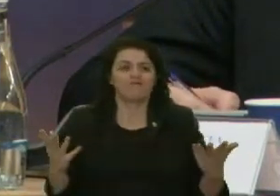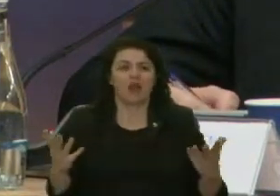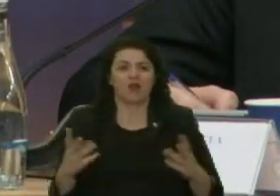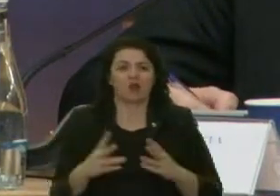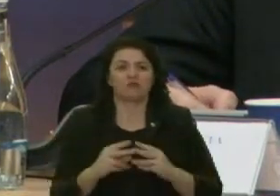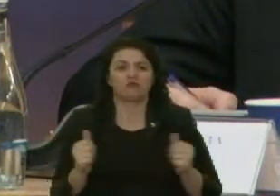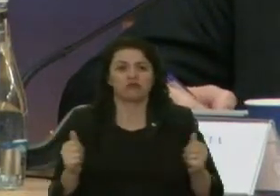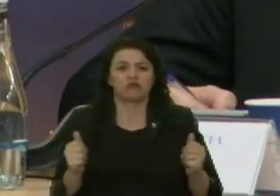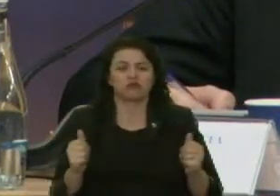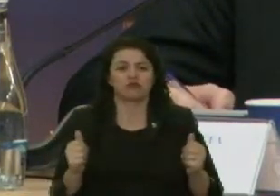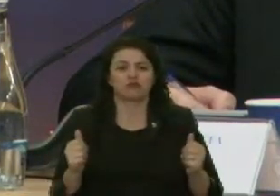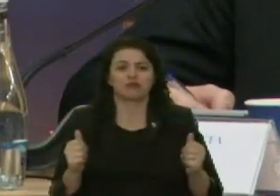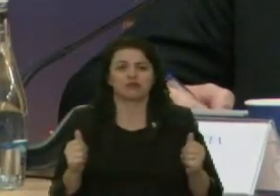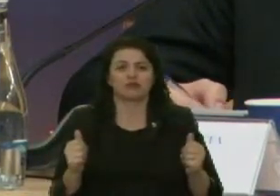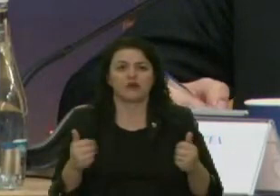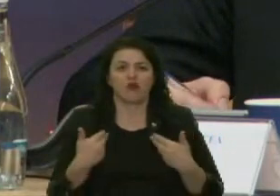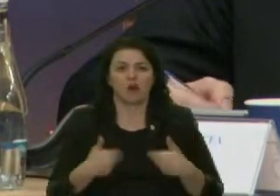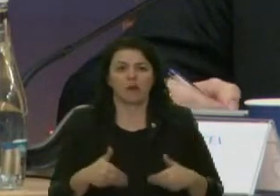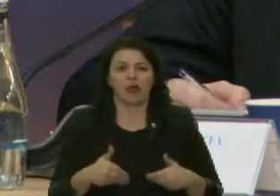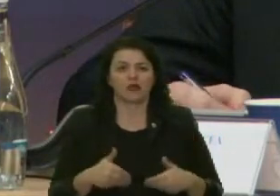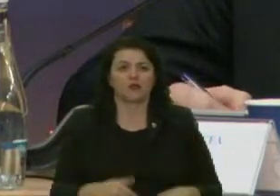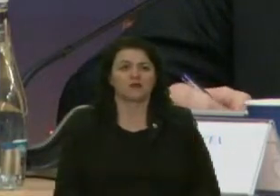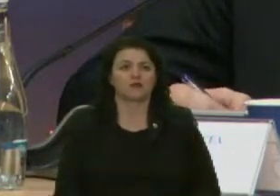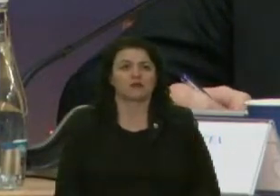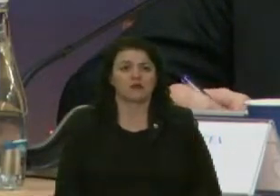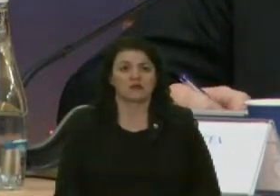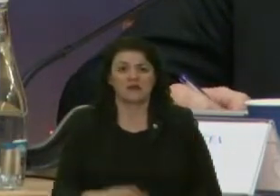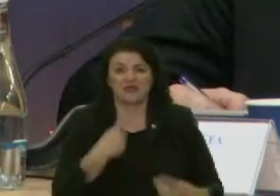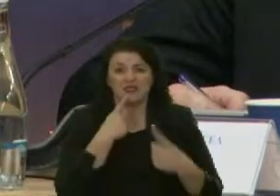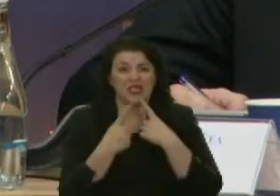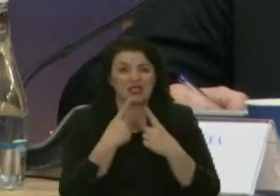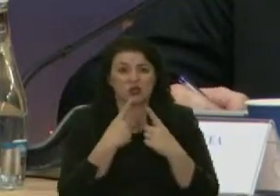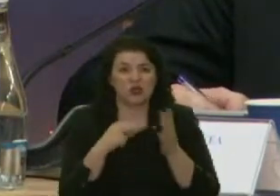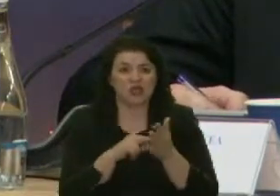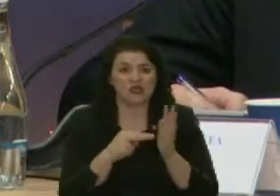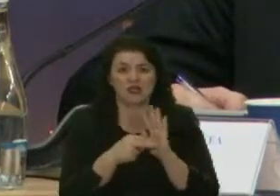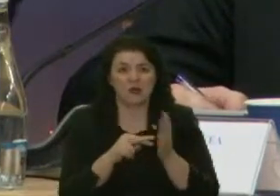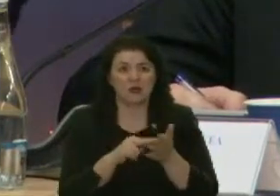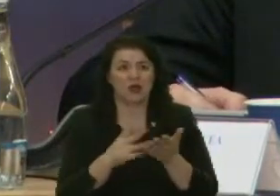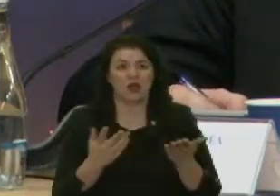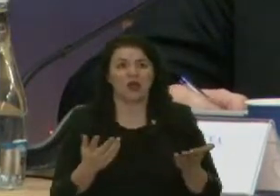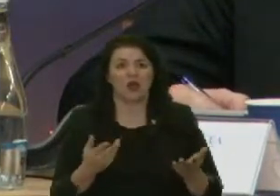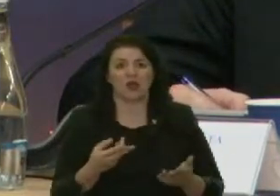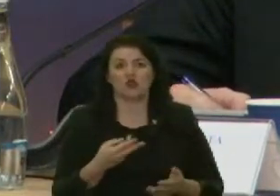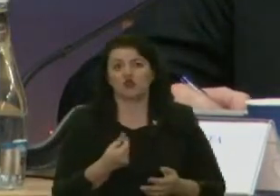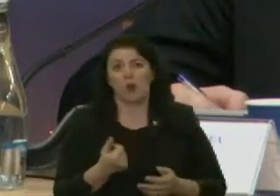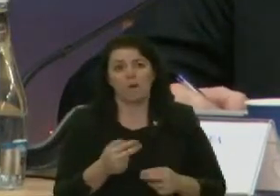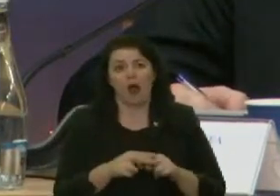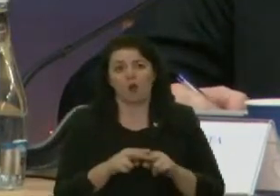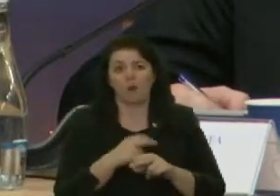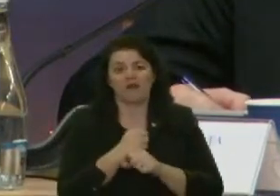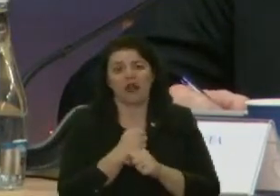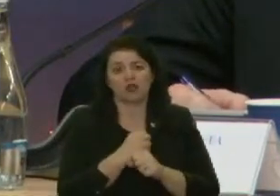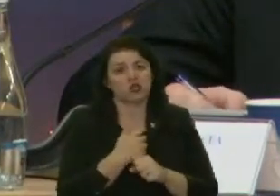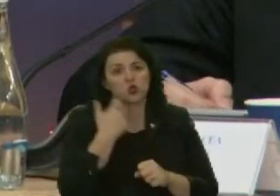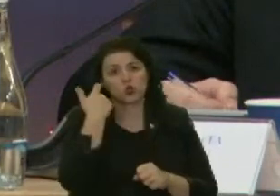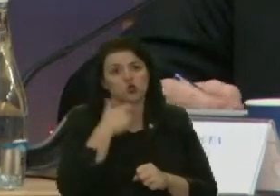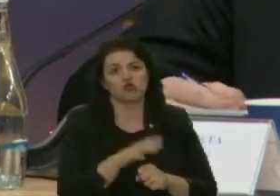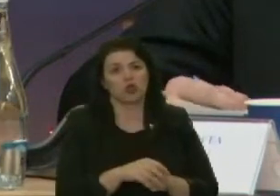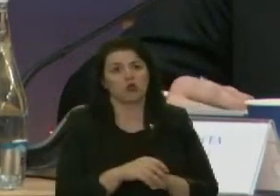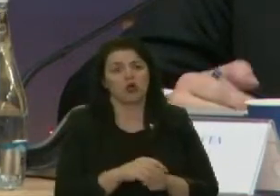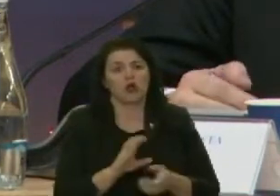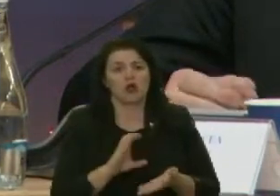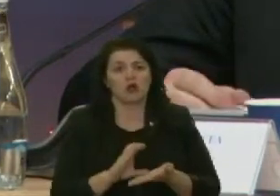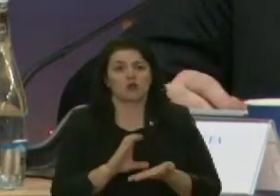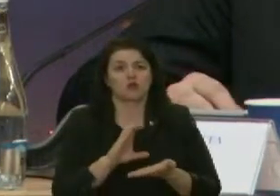dezavantajați și vor pierde am spus Ok Discutați în sistem mie mi e indiferent suma este aceeași cum o Împărțiți este treaba voastră suma de bani